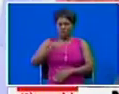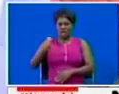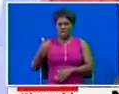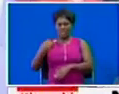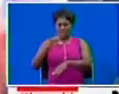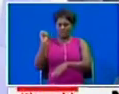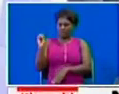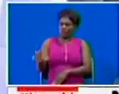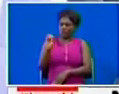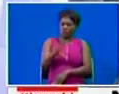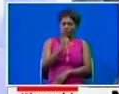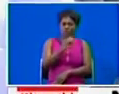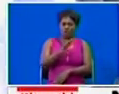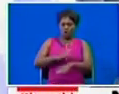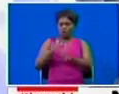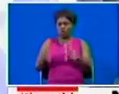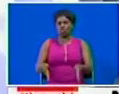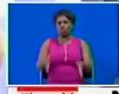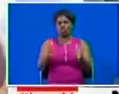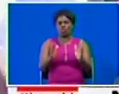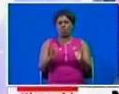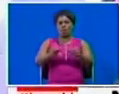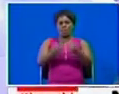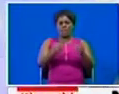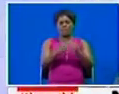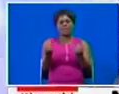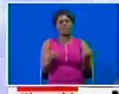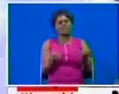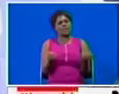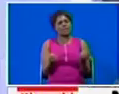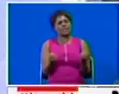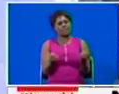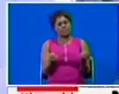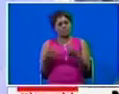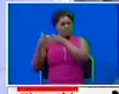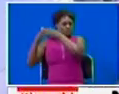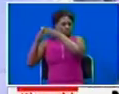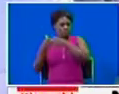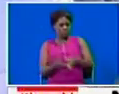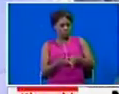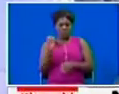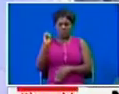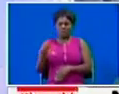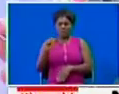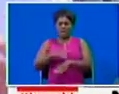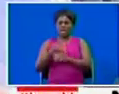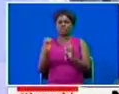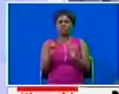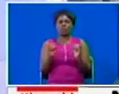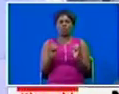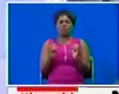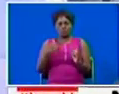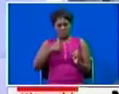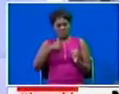takataka hapo mbele kwa barabara, wanaharibu magari, sabotage ati ndio takataka isichukuliwe ndio Alfred Mutua